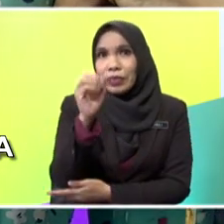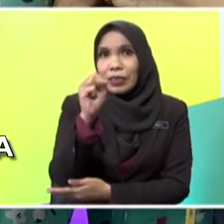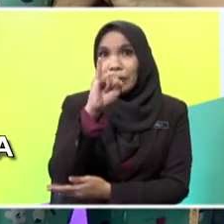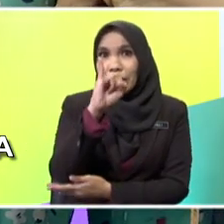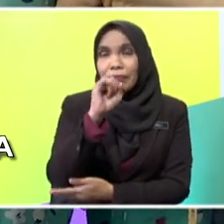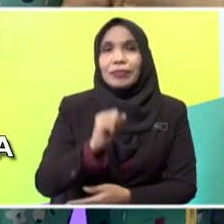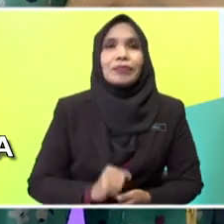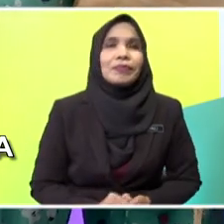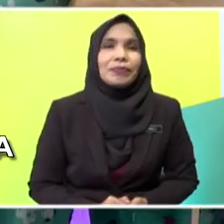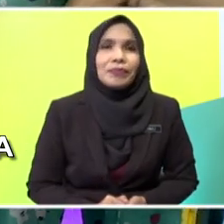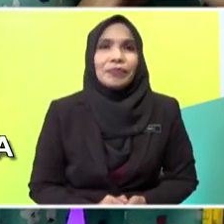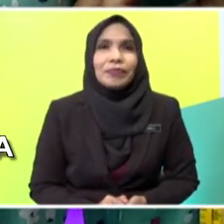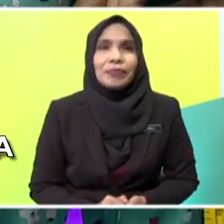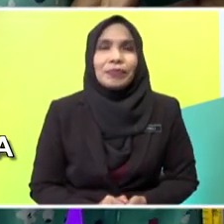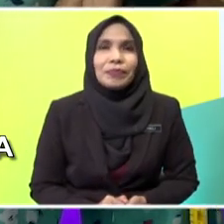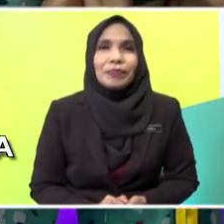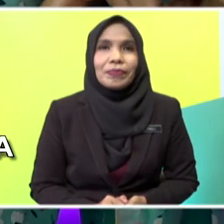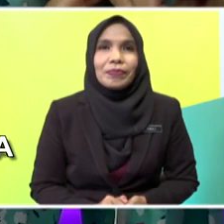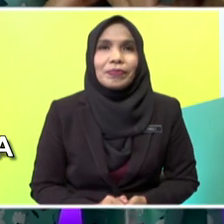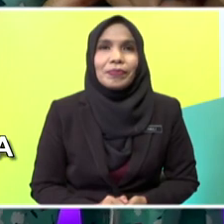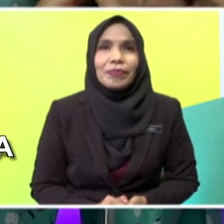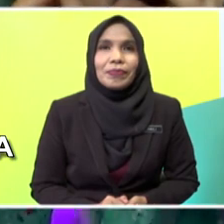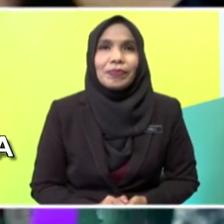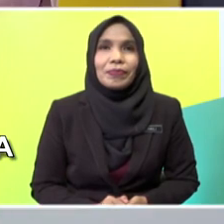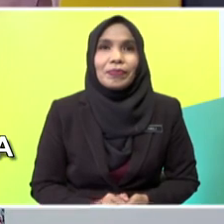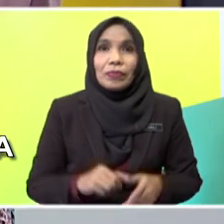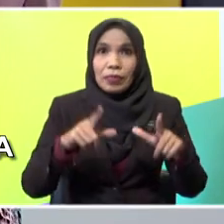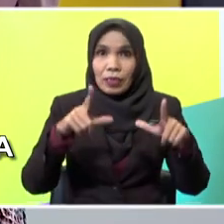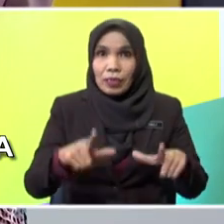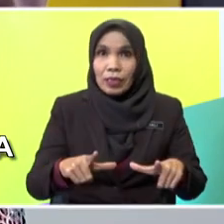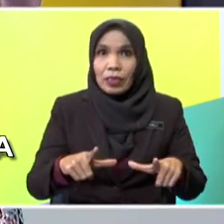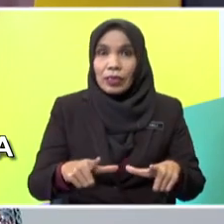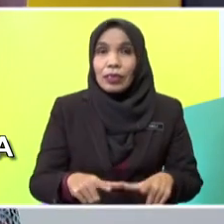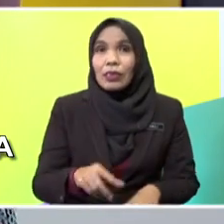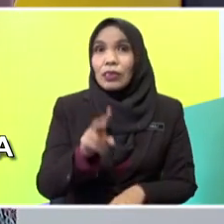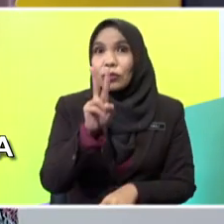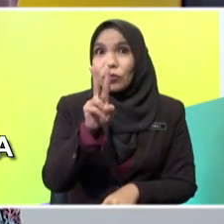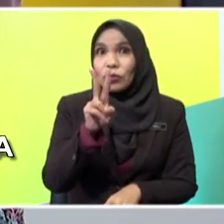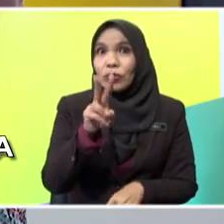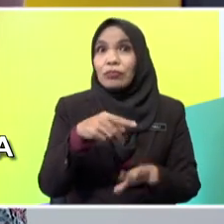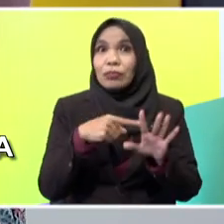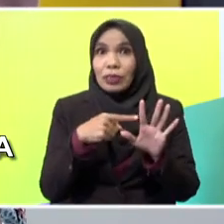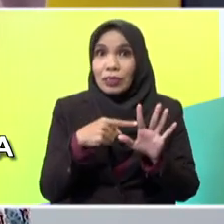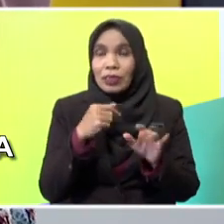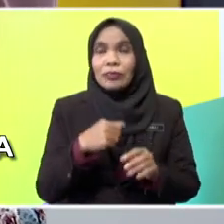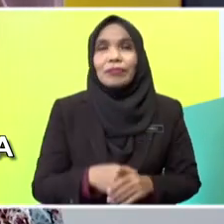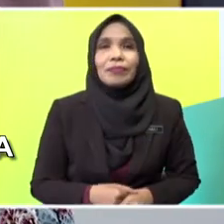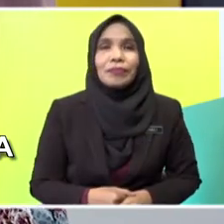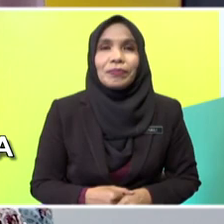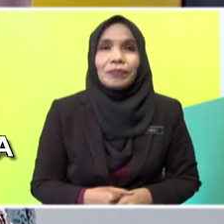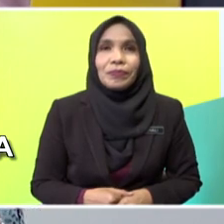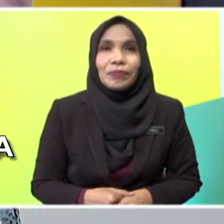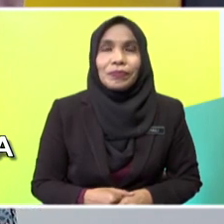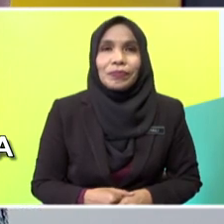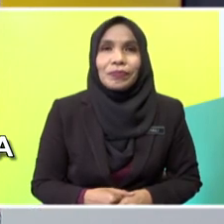ialah pastikan kita letakkan tangan dua jari di tepi di tempat yang paling tinggi, Kak Rina. Kalau Zara dia